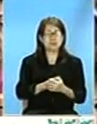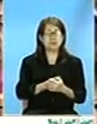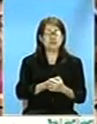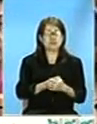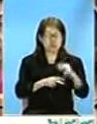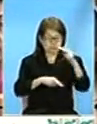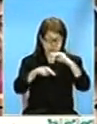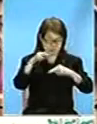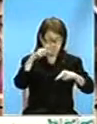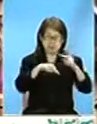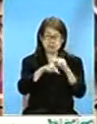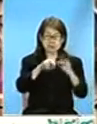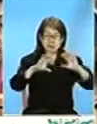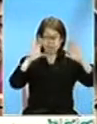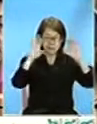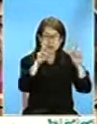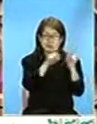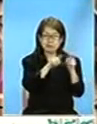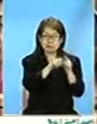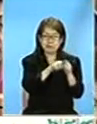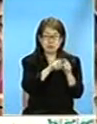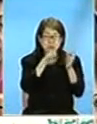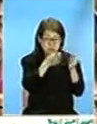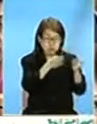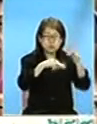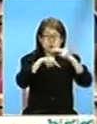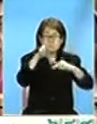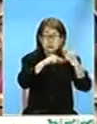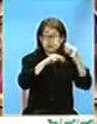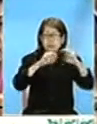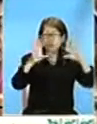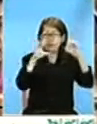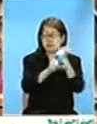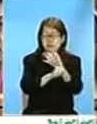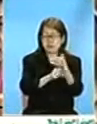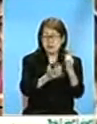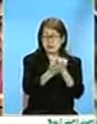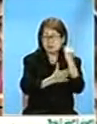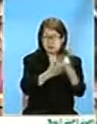บคุมการบริหารราชการแผ่นดินหน้าที่อันนี้ที่ผมบอกว่า